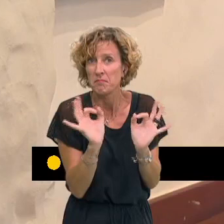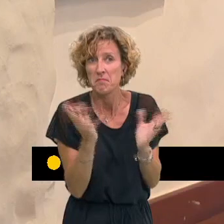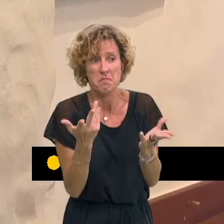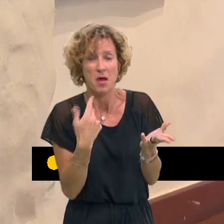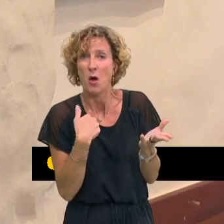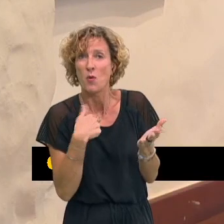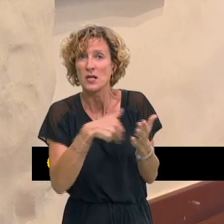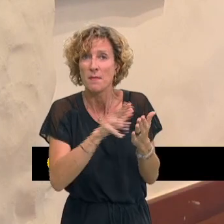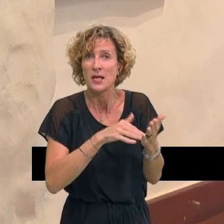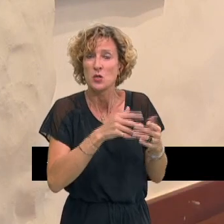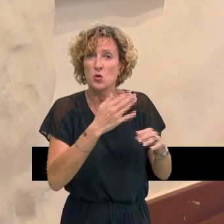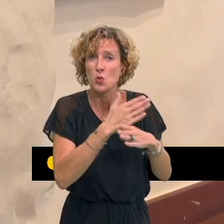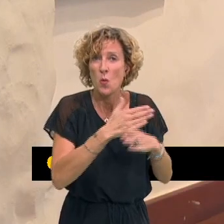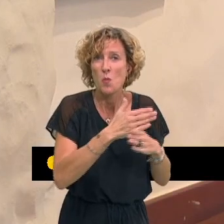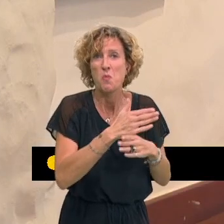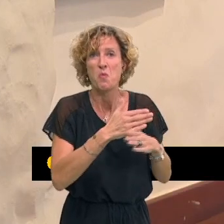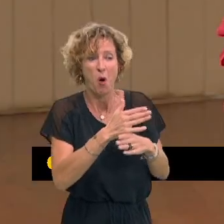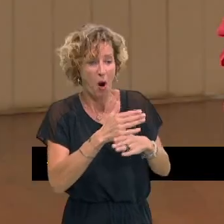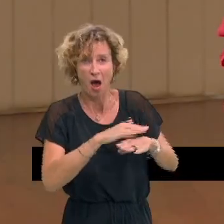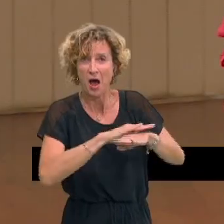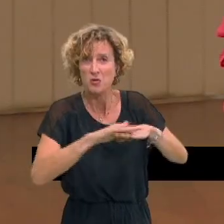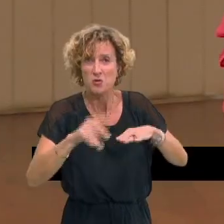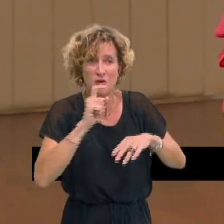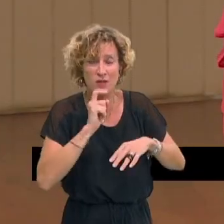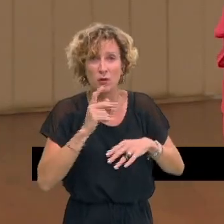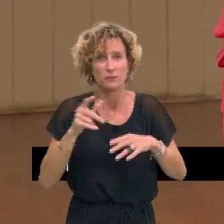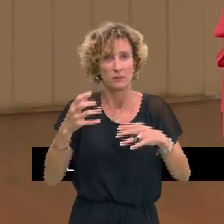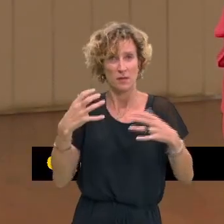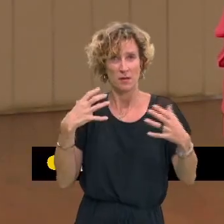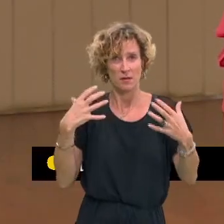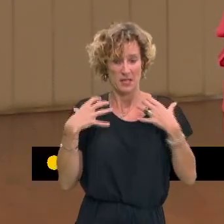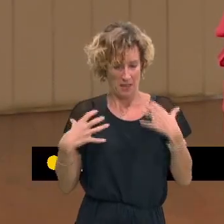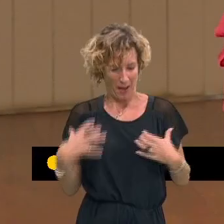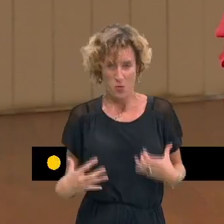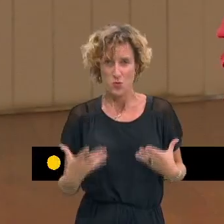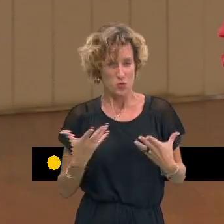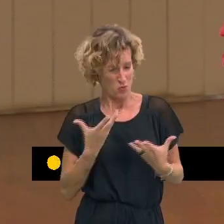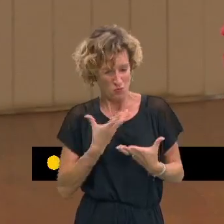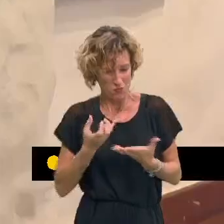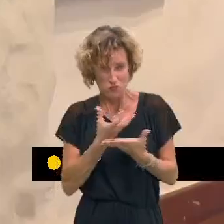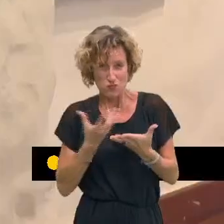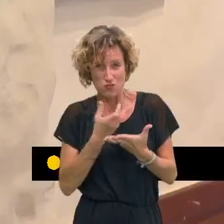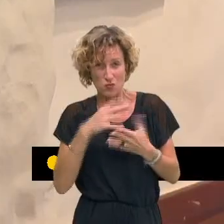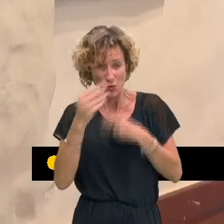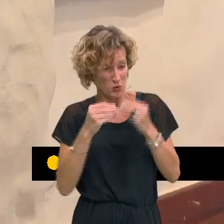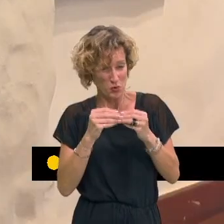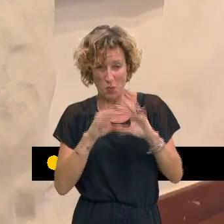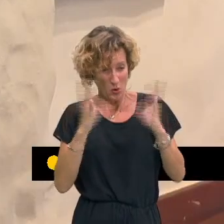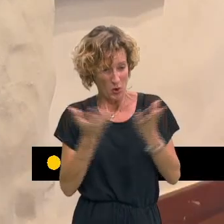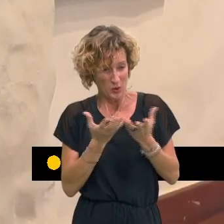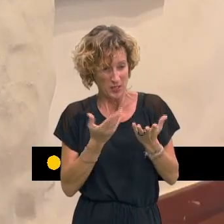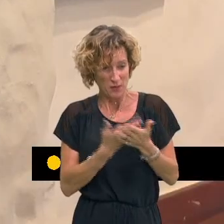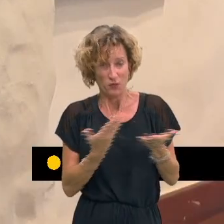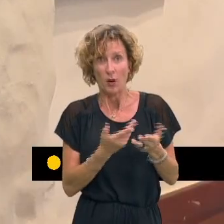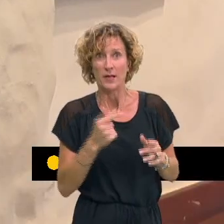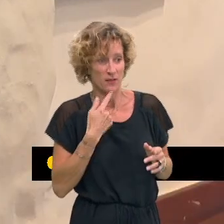sur le bois, sur Goni, sur la tôle. Ces parures du monde entier, quel regard vous porte là-dessus? Je vois que tous les peuples,